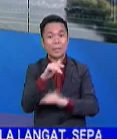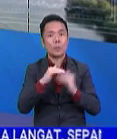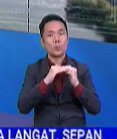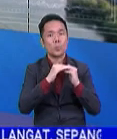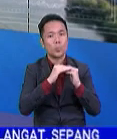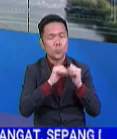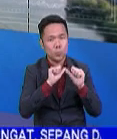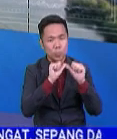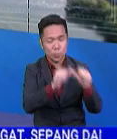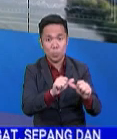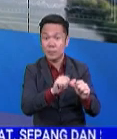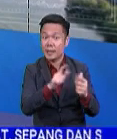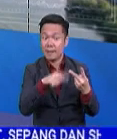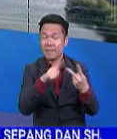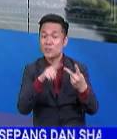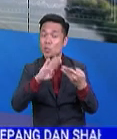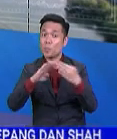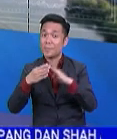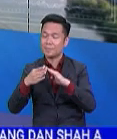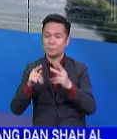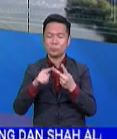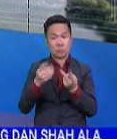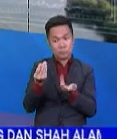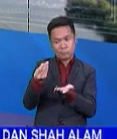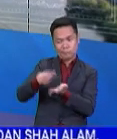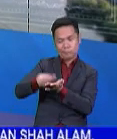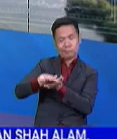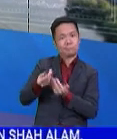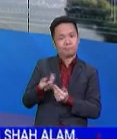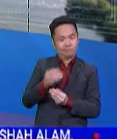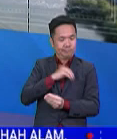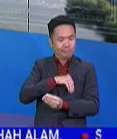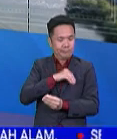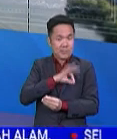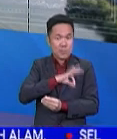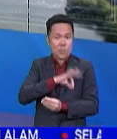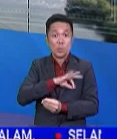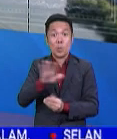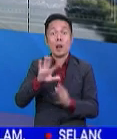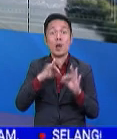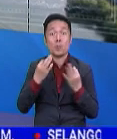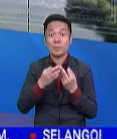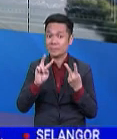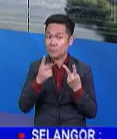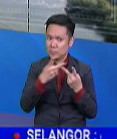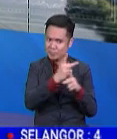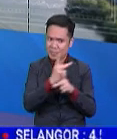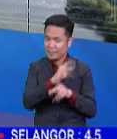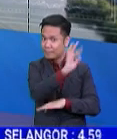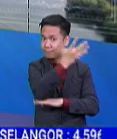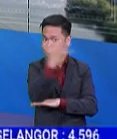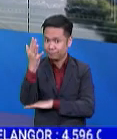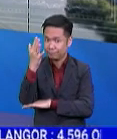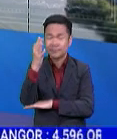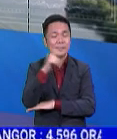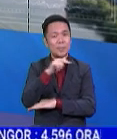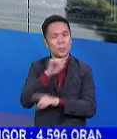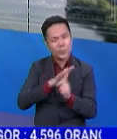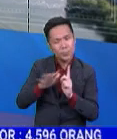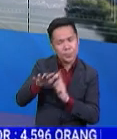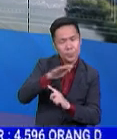community telah meningkatkan pendapatan isi rumah activity juga dapat menjaga alam sekitar mengekalkannya